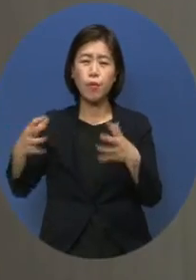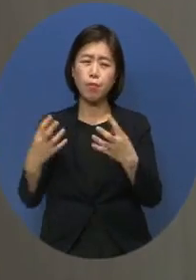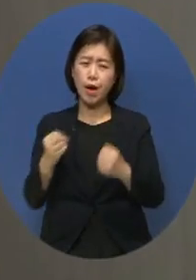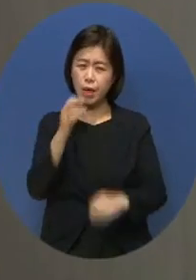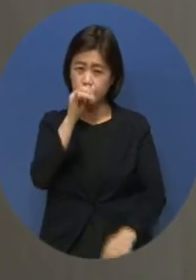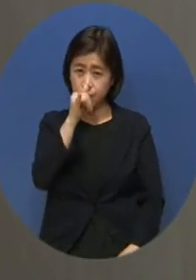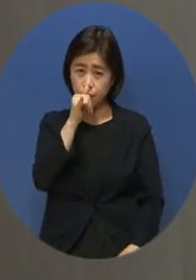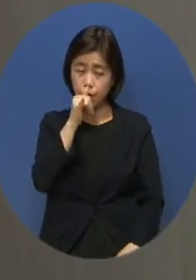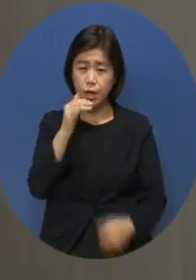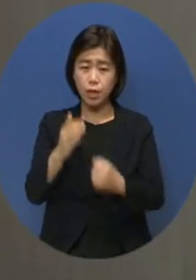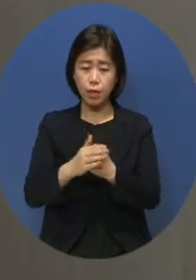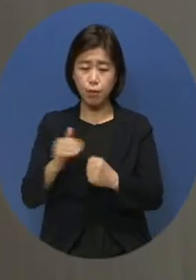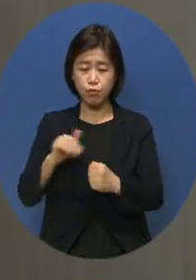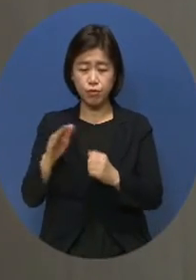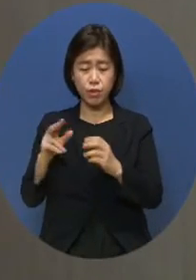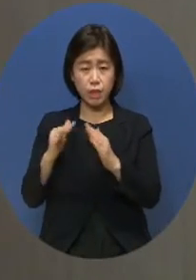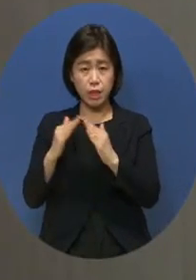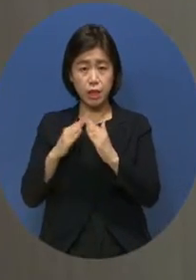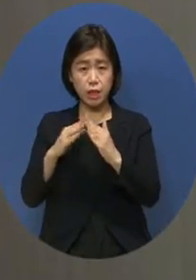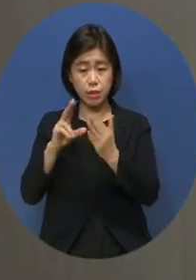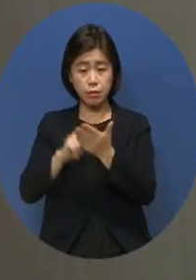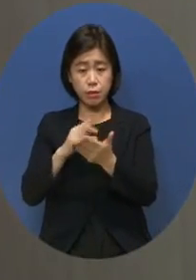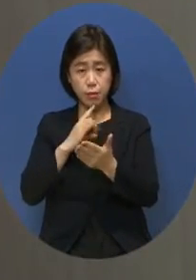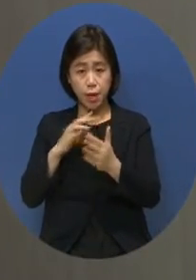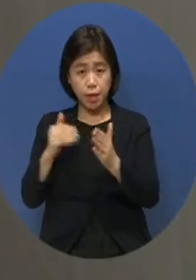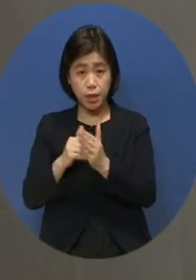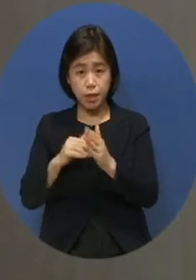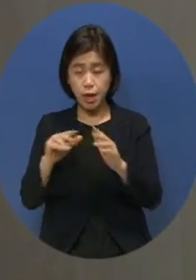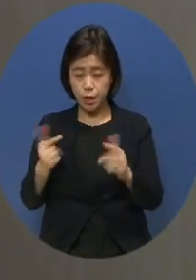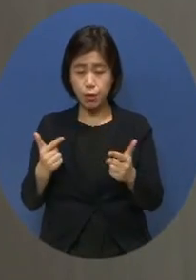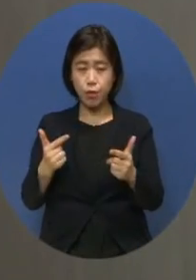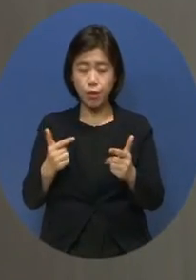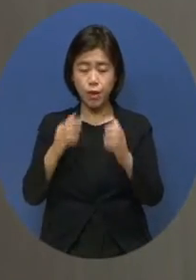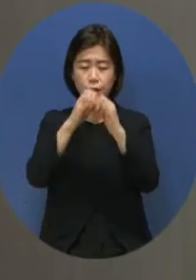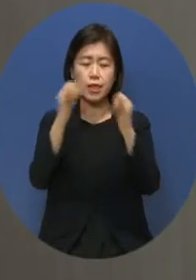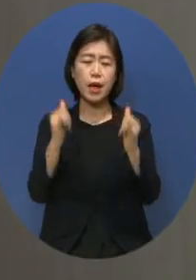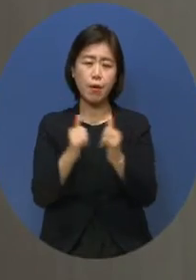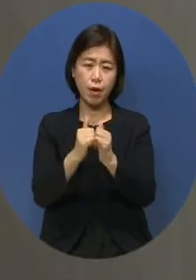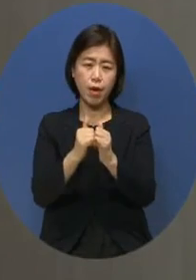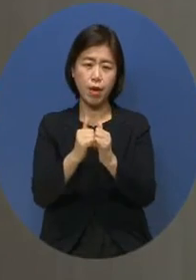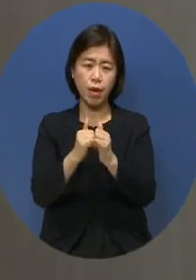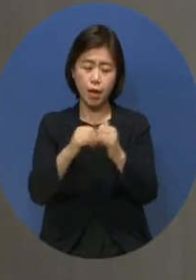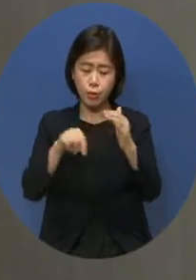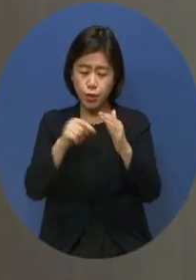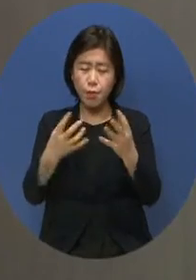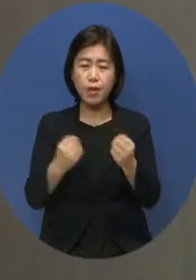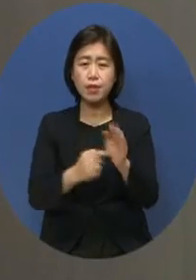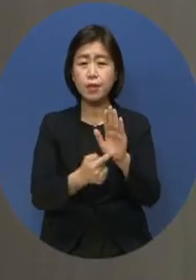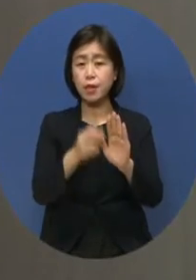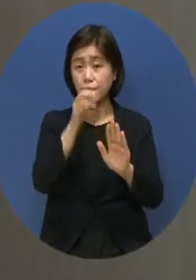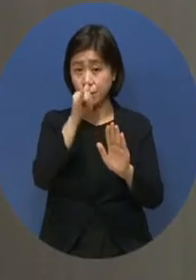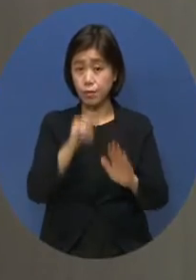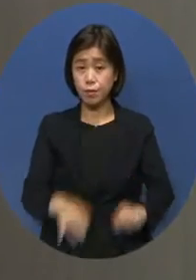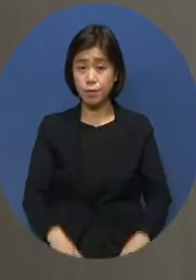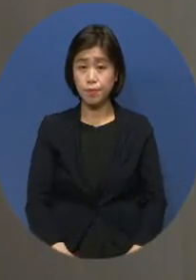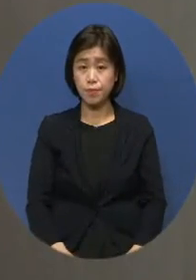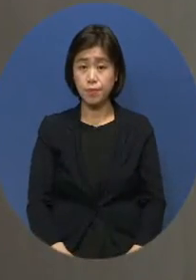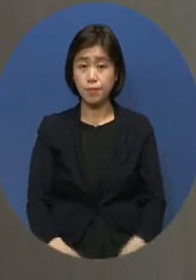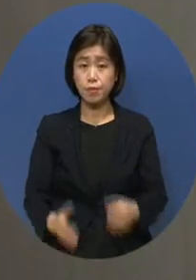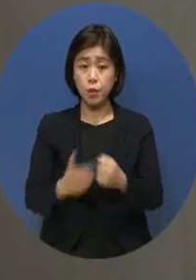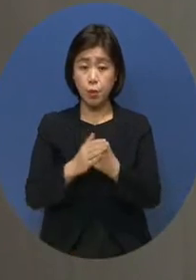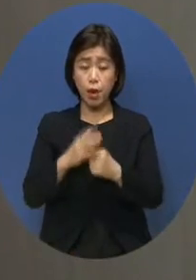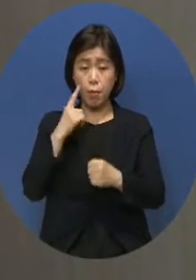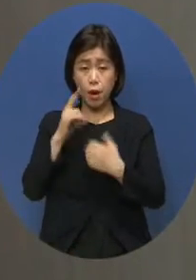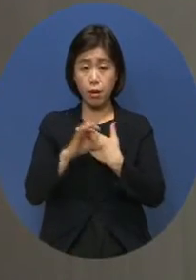문제로구나라는 자각이 들었기 때문에 이런 문제가 근데 존재한다는 것조차 가족 중에 장애인이 없는 사람들은 잘